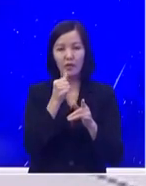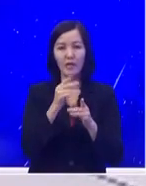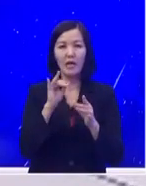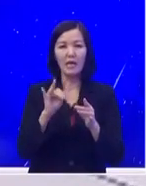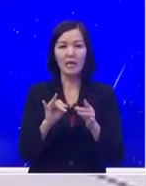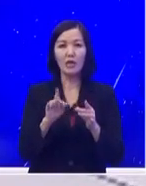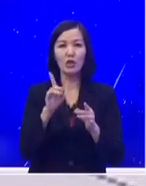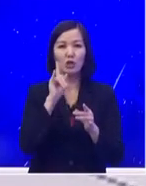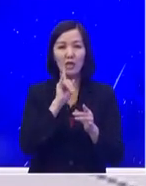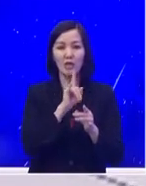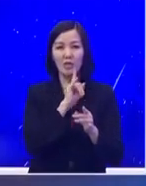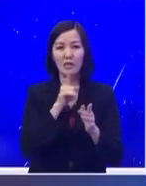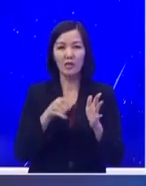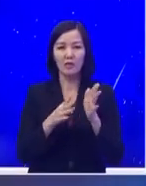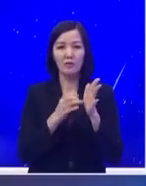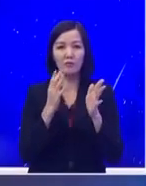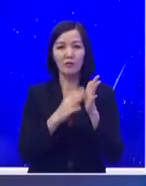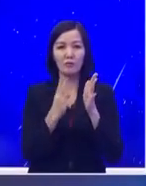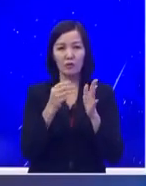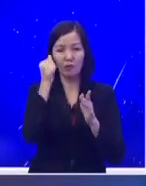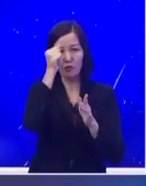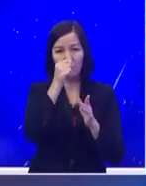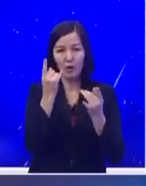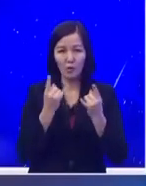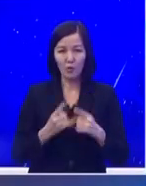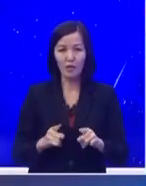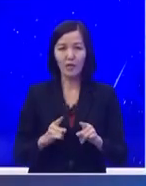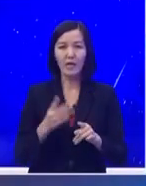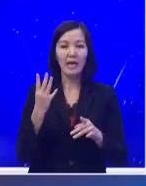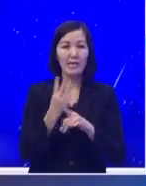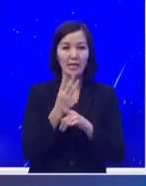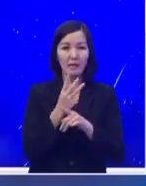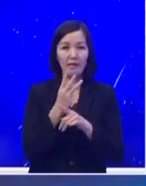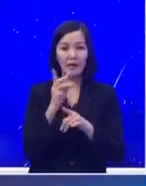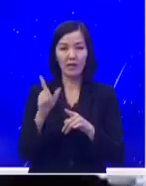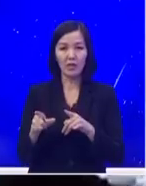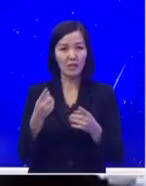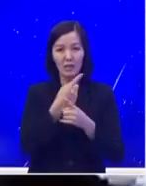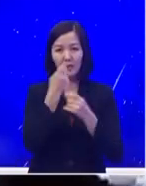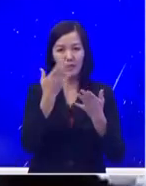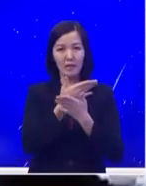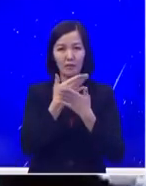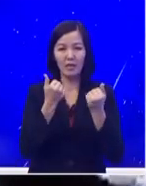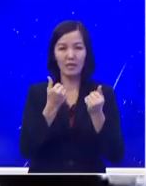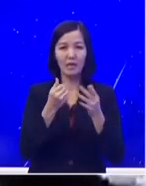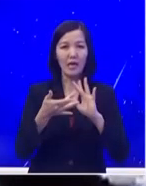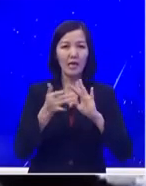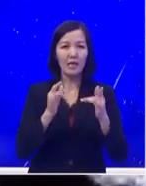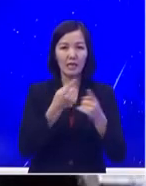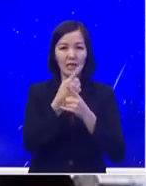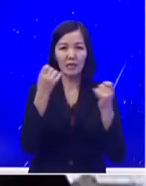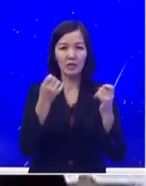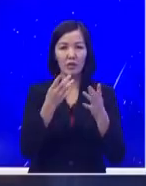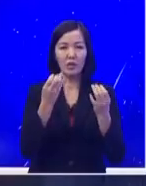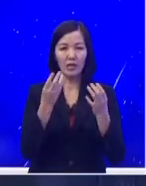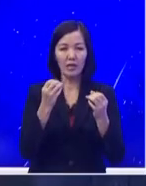и женщина 1984 года рождения. О данных третьего гражданина пока не сообщается. Интернет-ресурсы сообщают